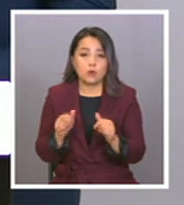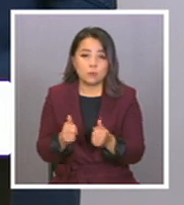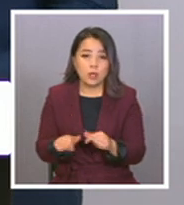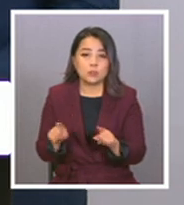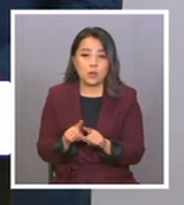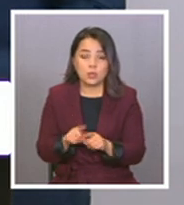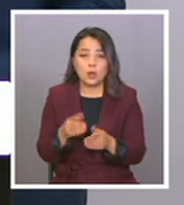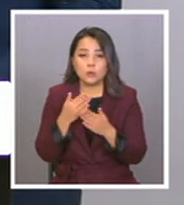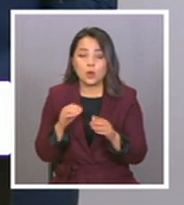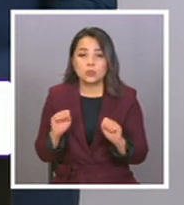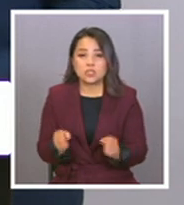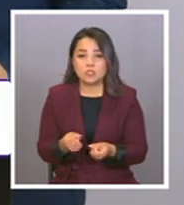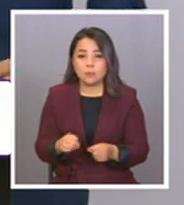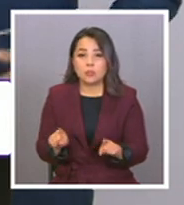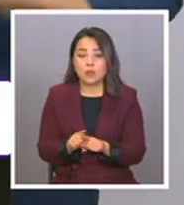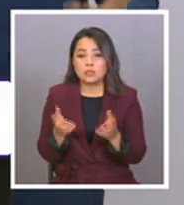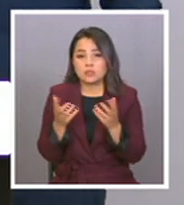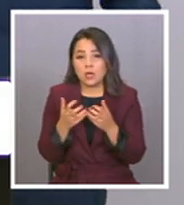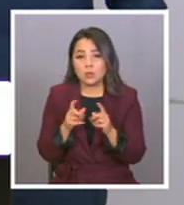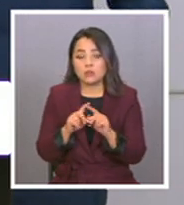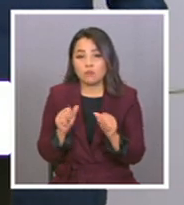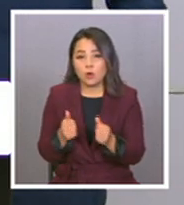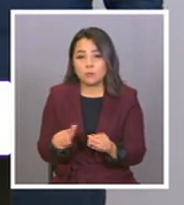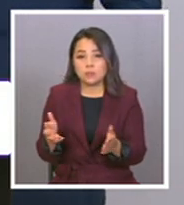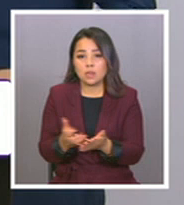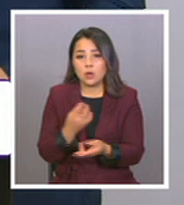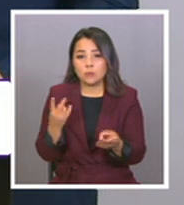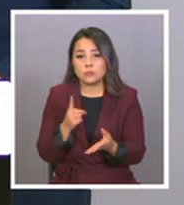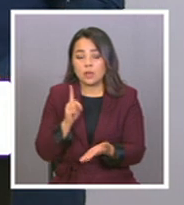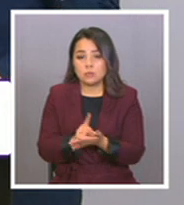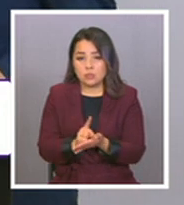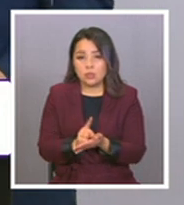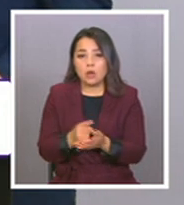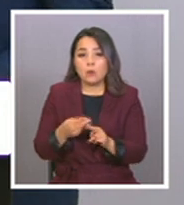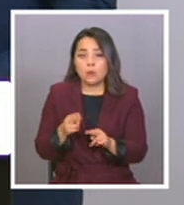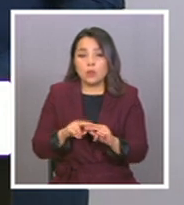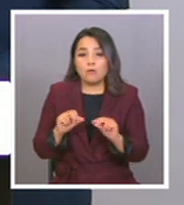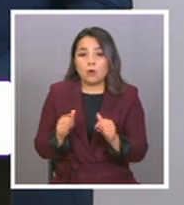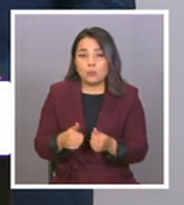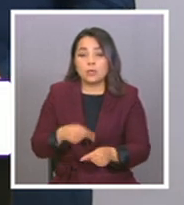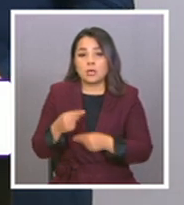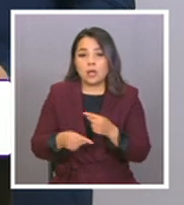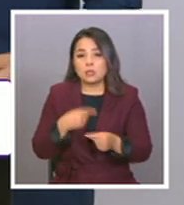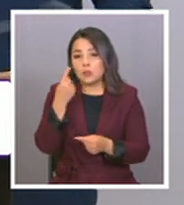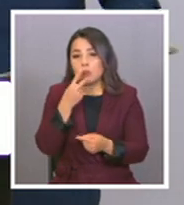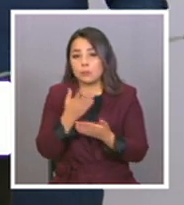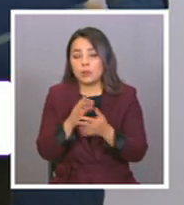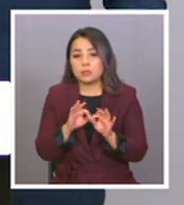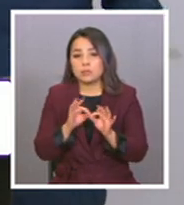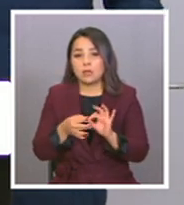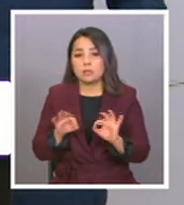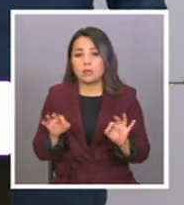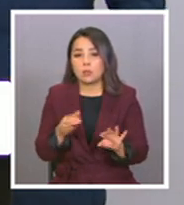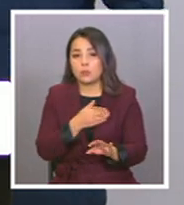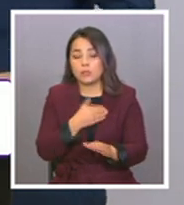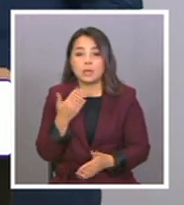соңғы жылдамдықты есептеу формуласын тауып алатын болсақ, ол формула келесі түрге ие болады. Ал